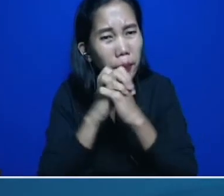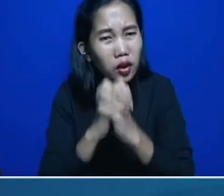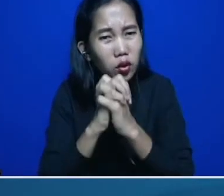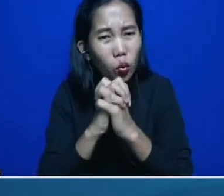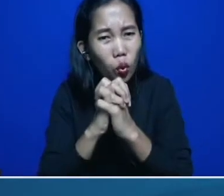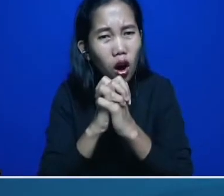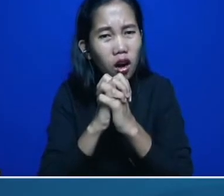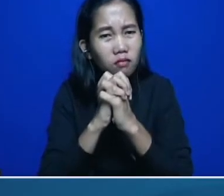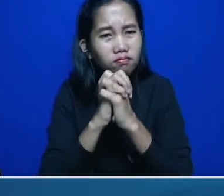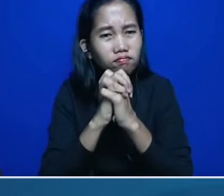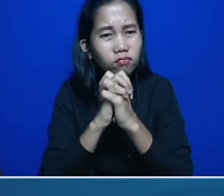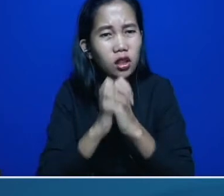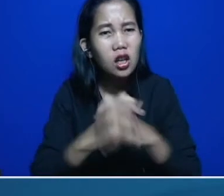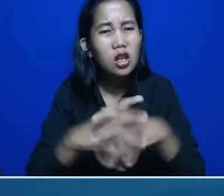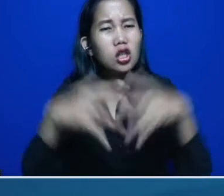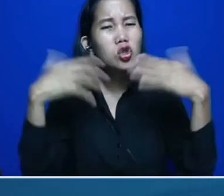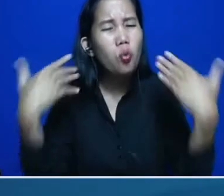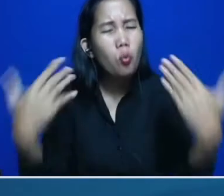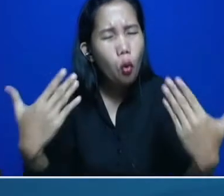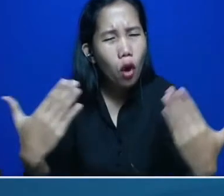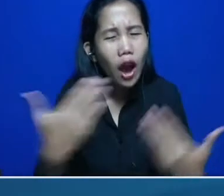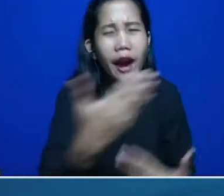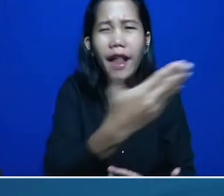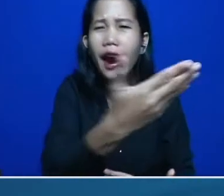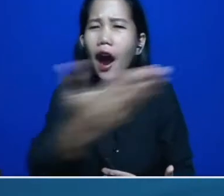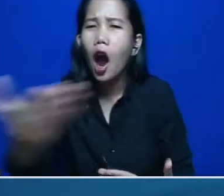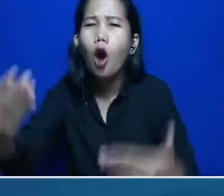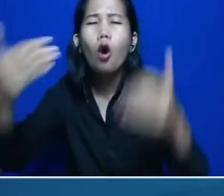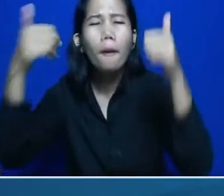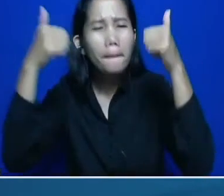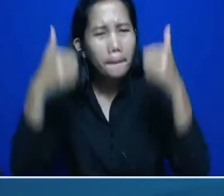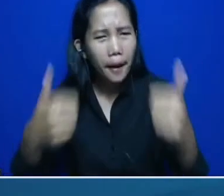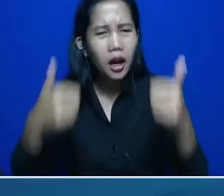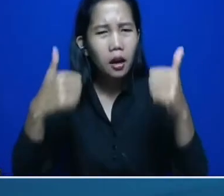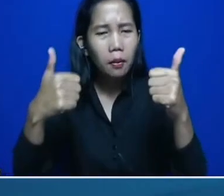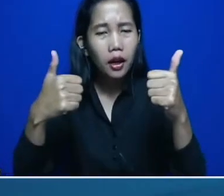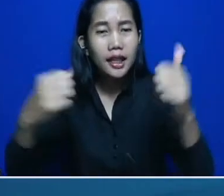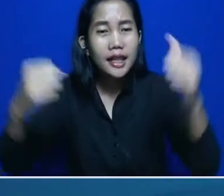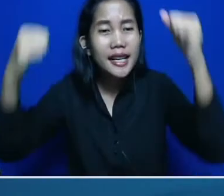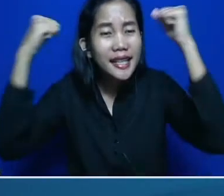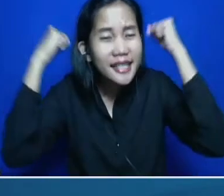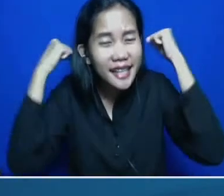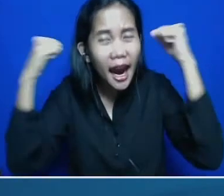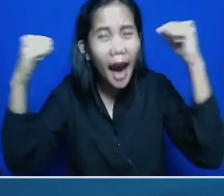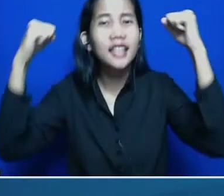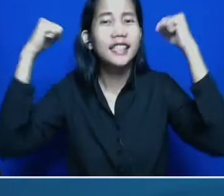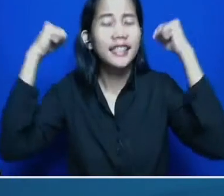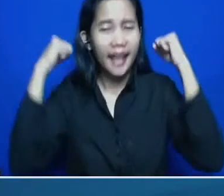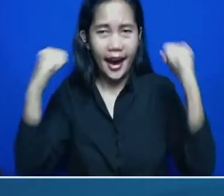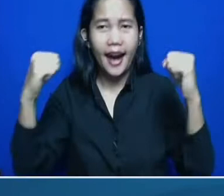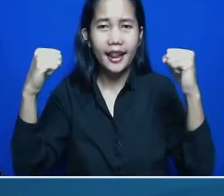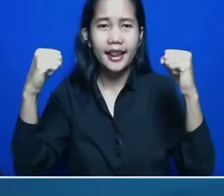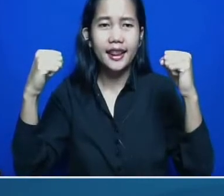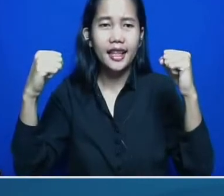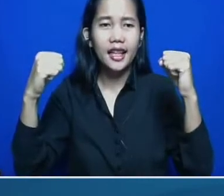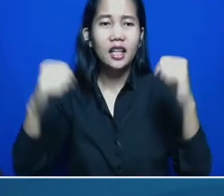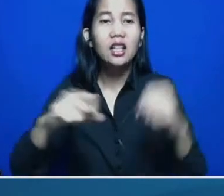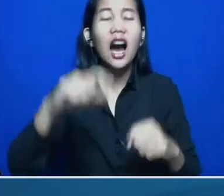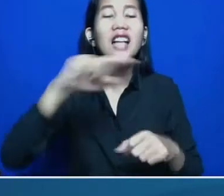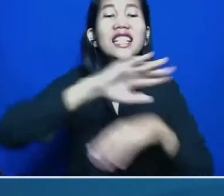dan sehat-sehat saja dalam segala sesuatu sama